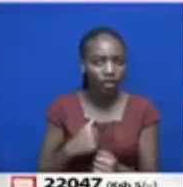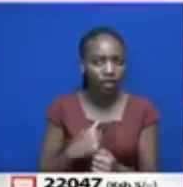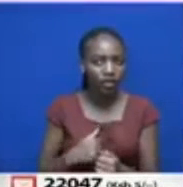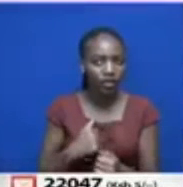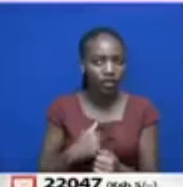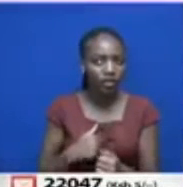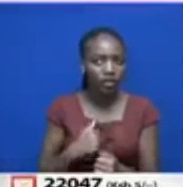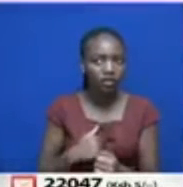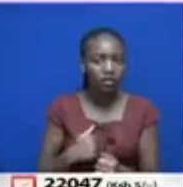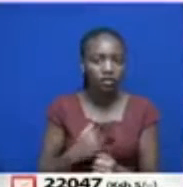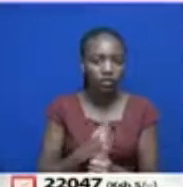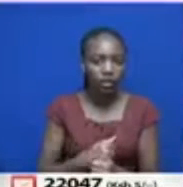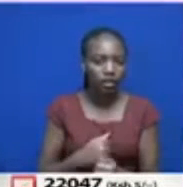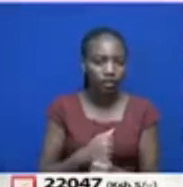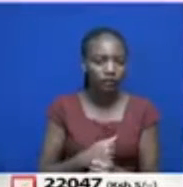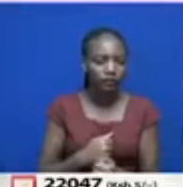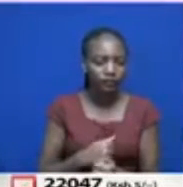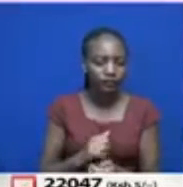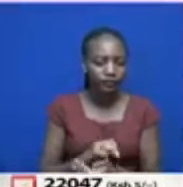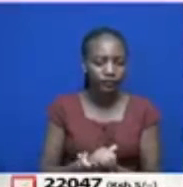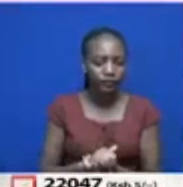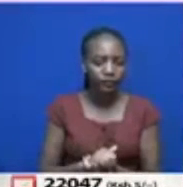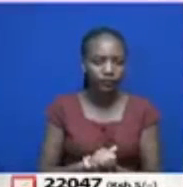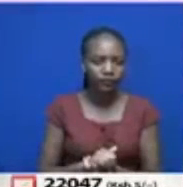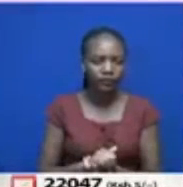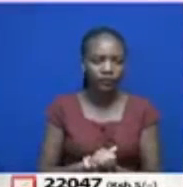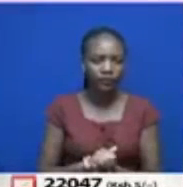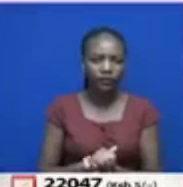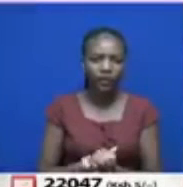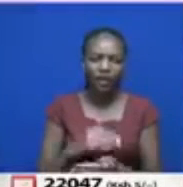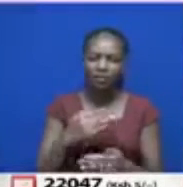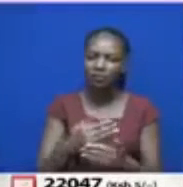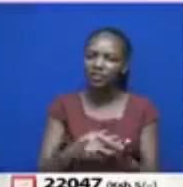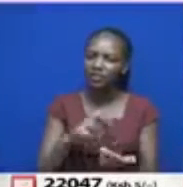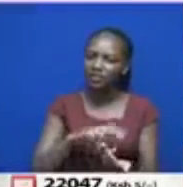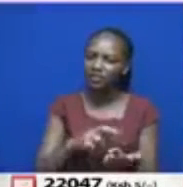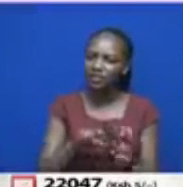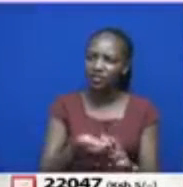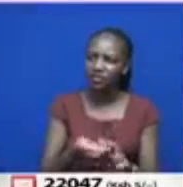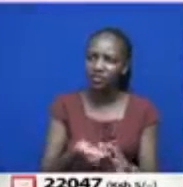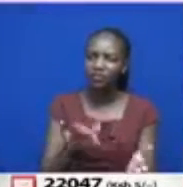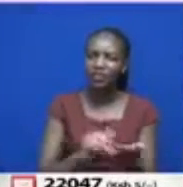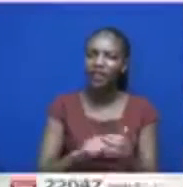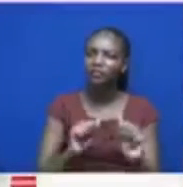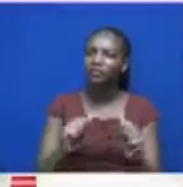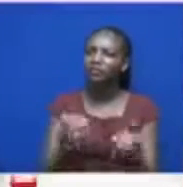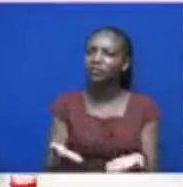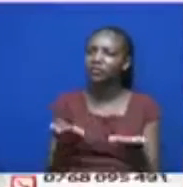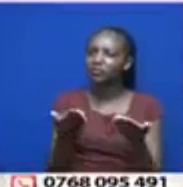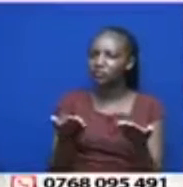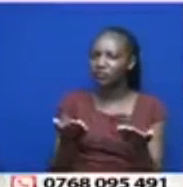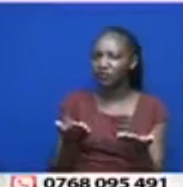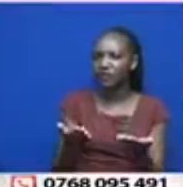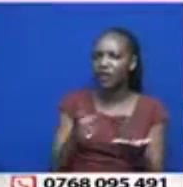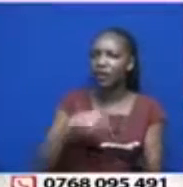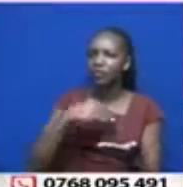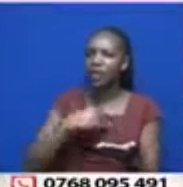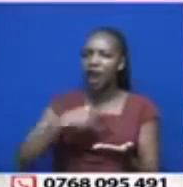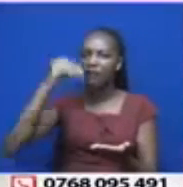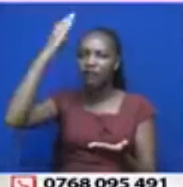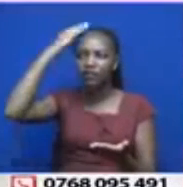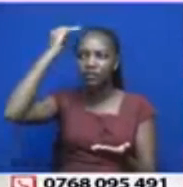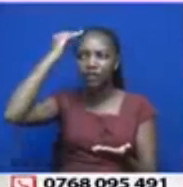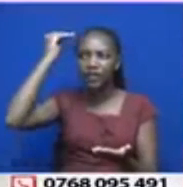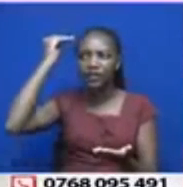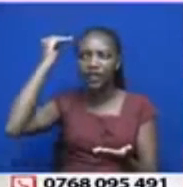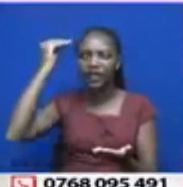Aya, safi. Sasa, kando na uhusiano tu ambao umesema utakuwa unaboreka, kuna kitu ambayo nchi ya Somalia iliweza